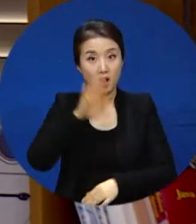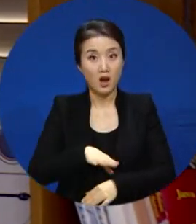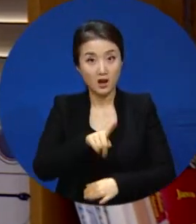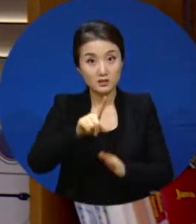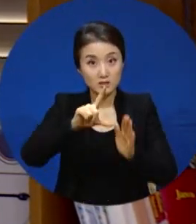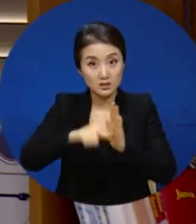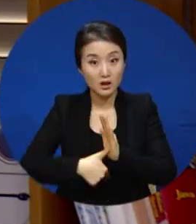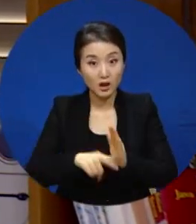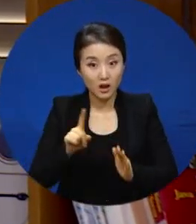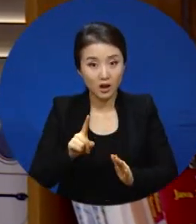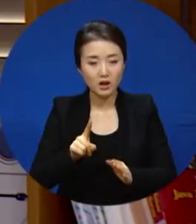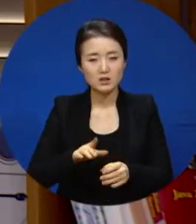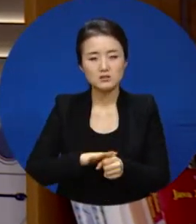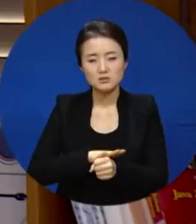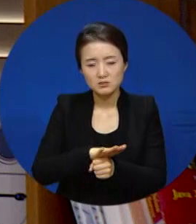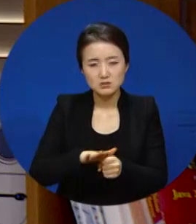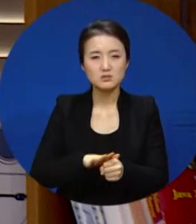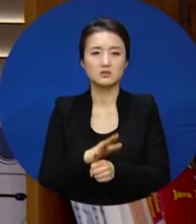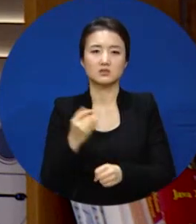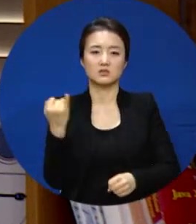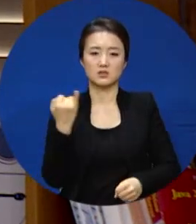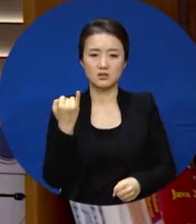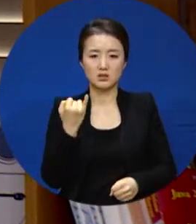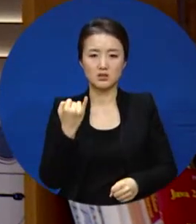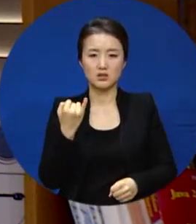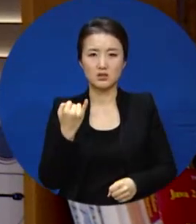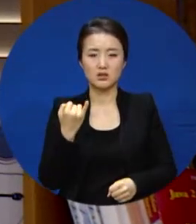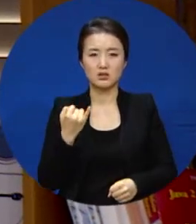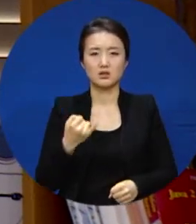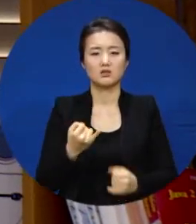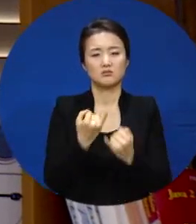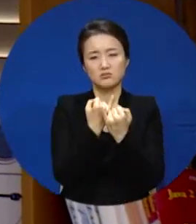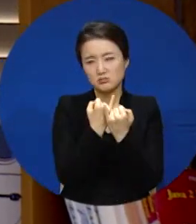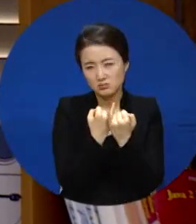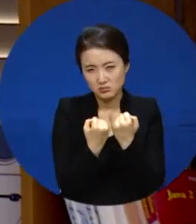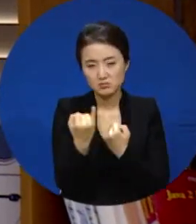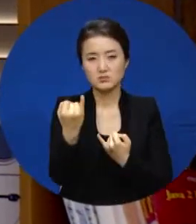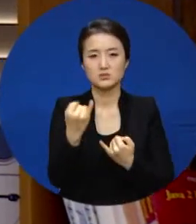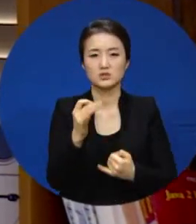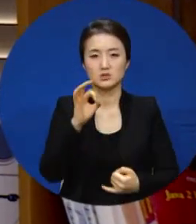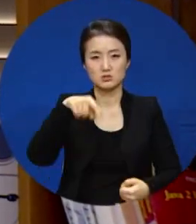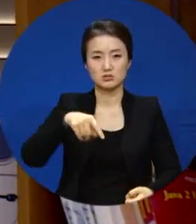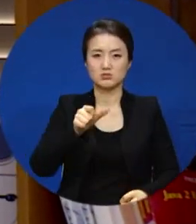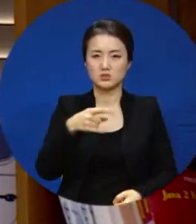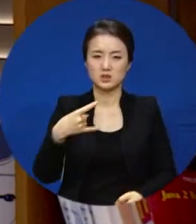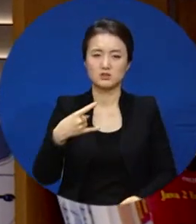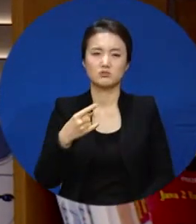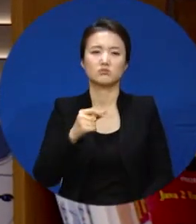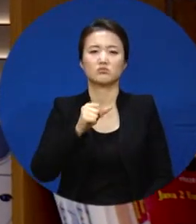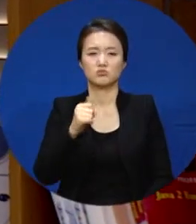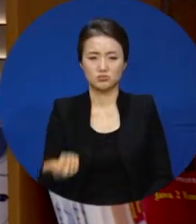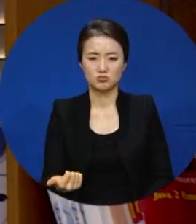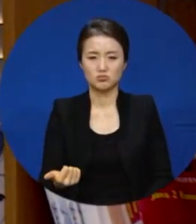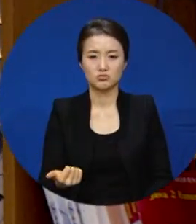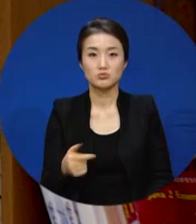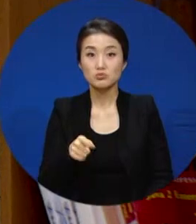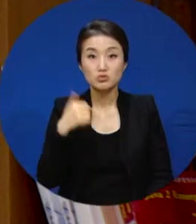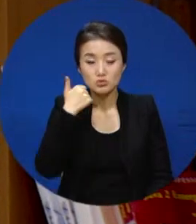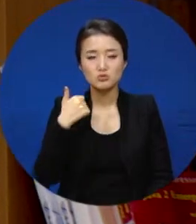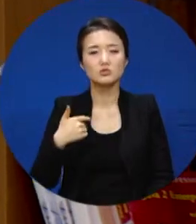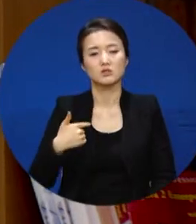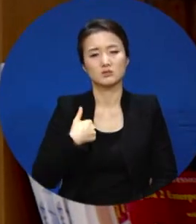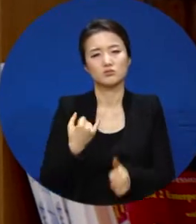항구가 가장 사랑했던 여자가 있어요 당대 최고의 미인 우희가 죽어 의가 누구나 자기 부인이